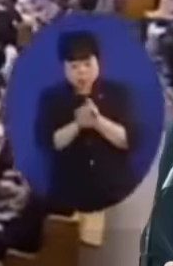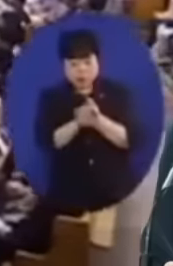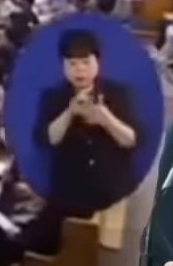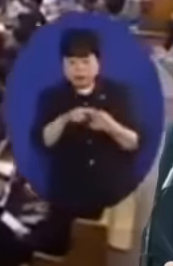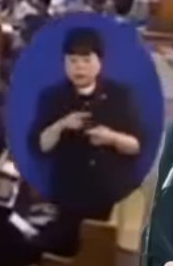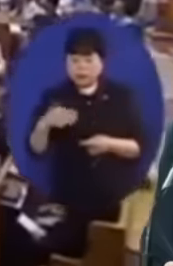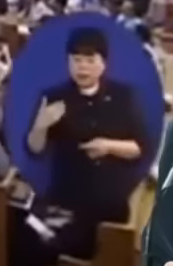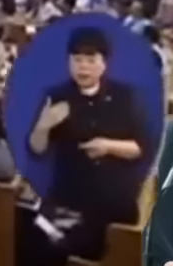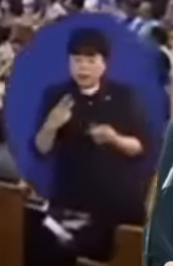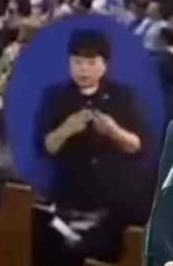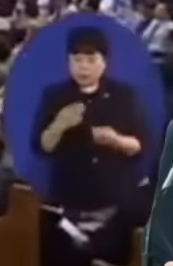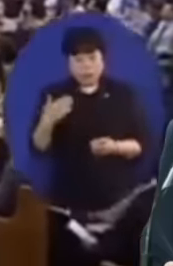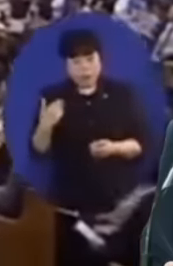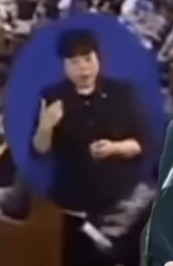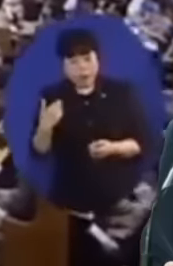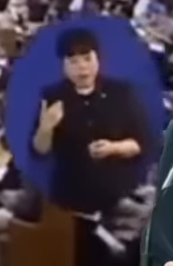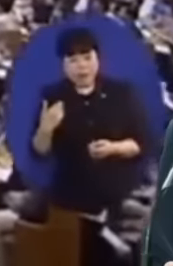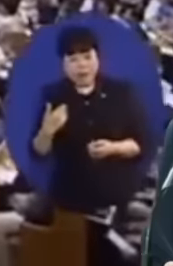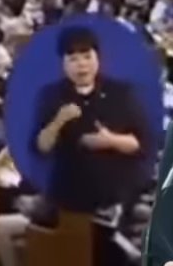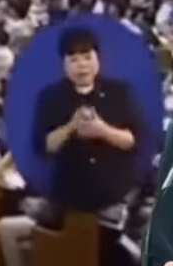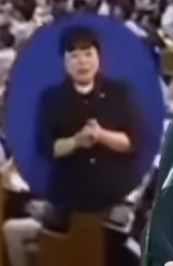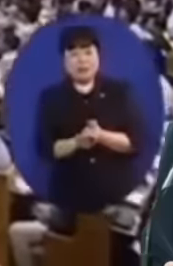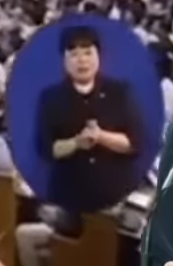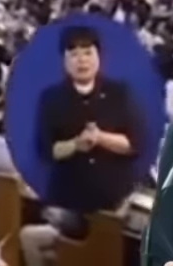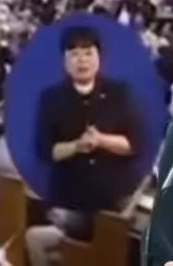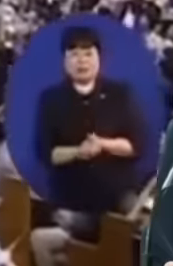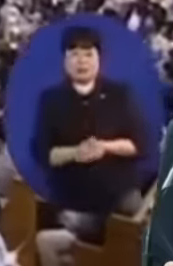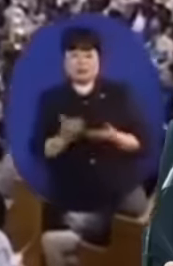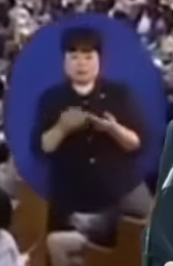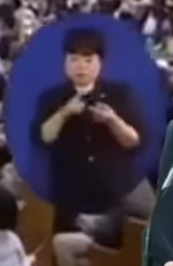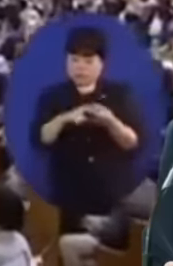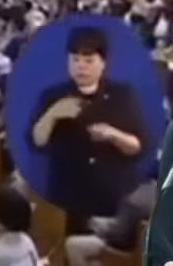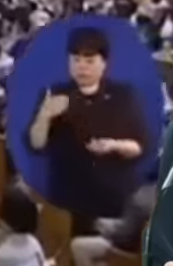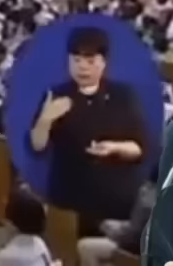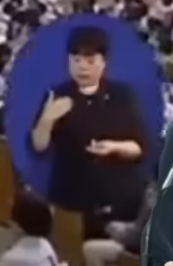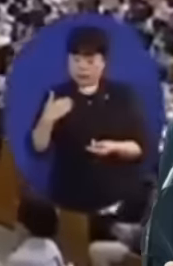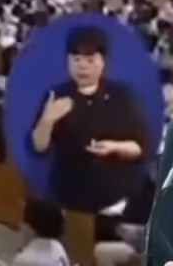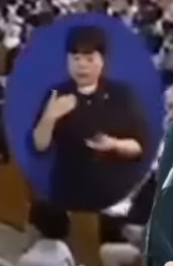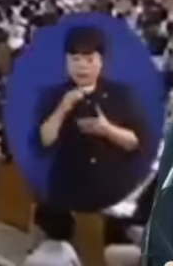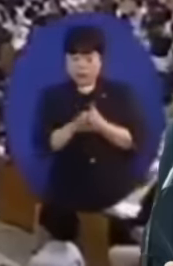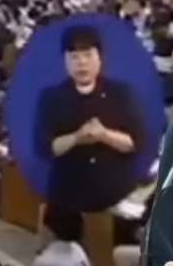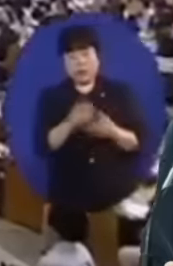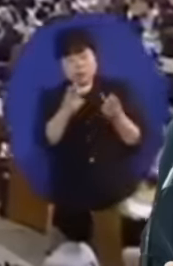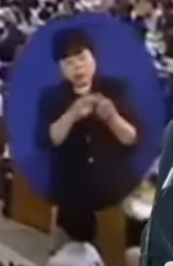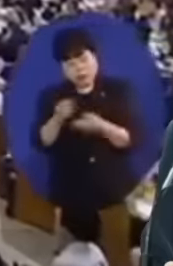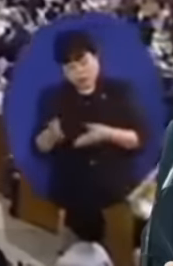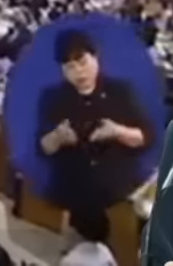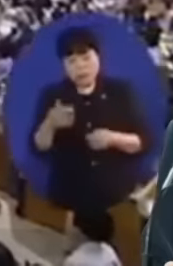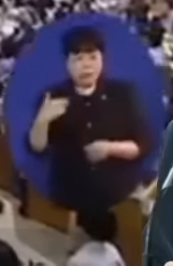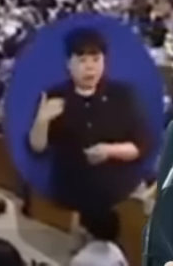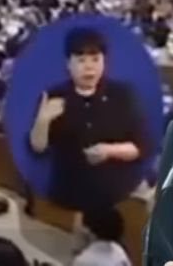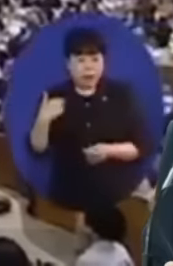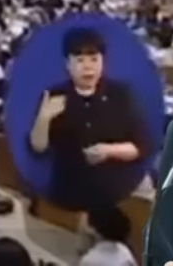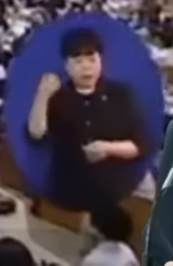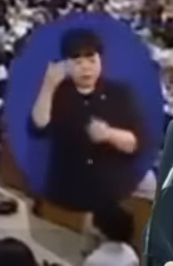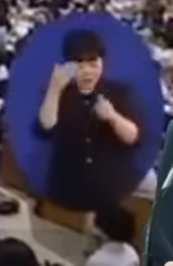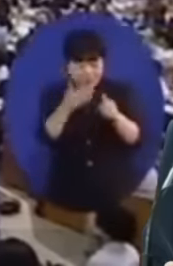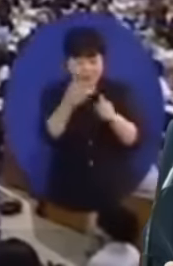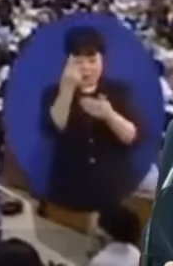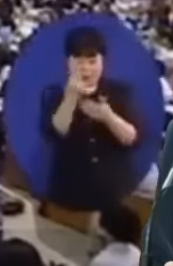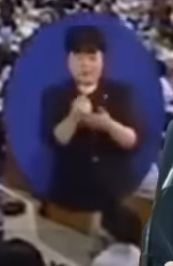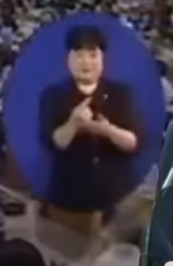것이 방법을 모릅니다. 기도해야 될 일을 모릅니다. 또 어떻게 기도할지 길을 모릅니다.